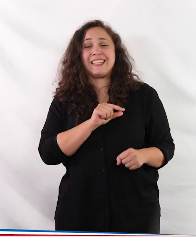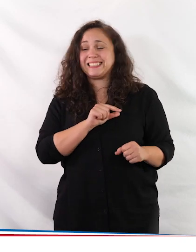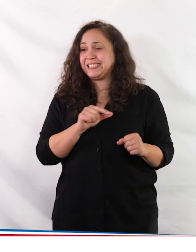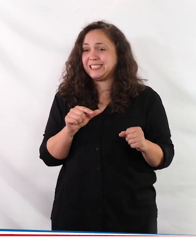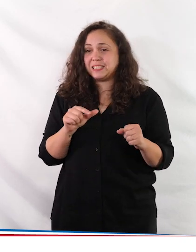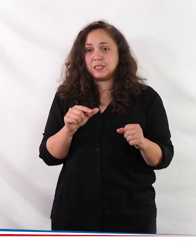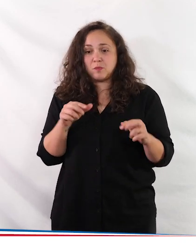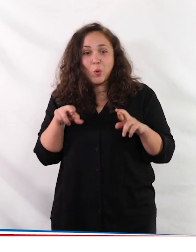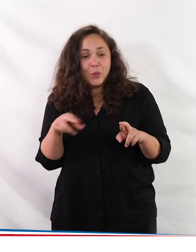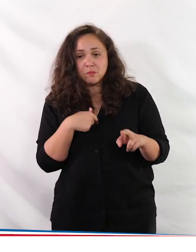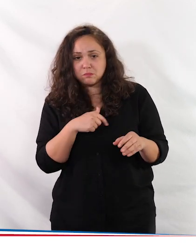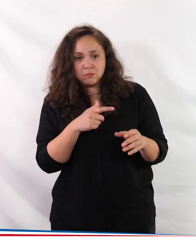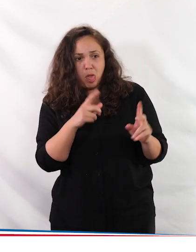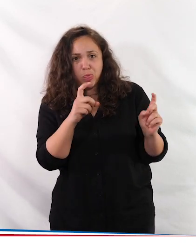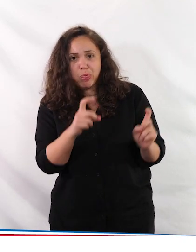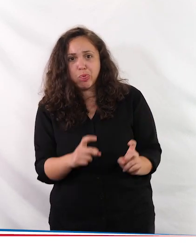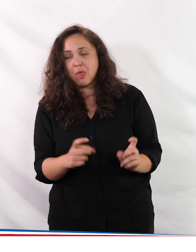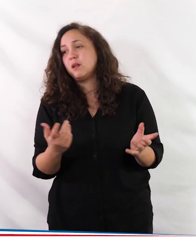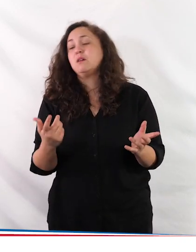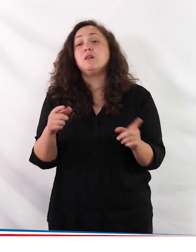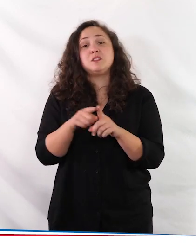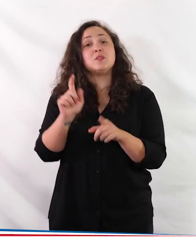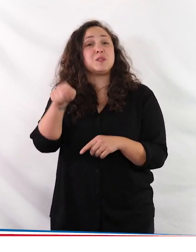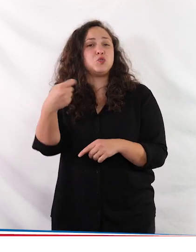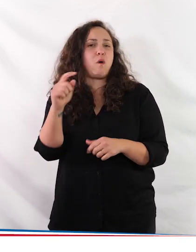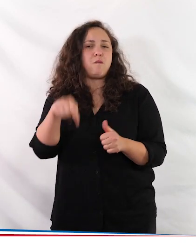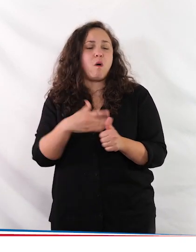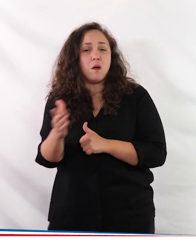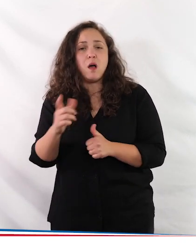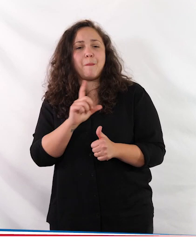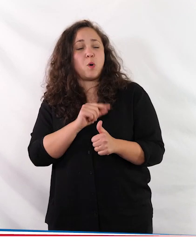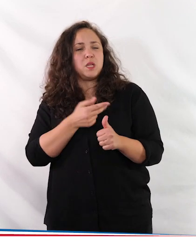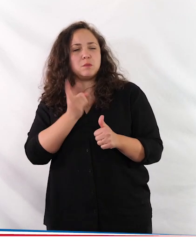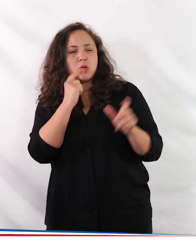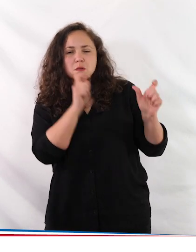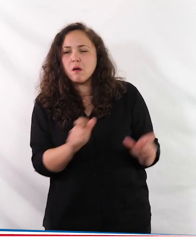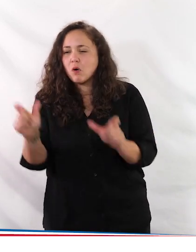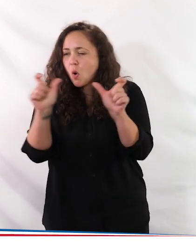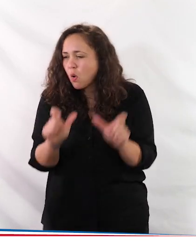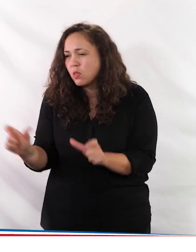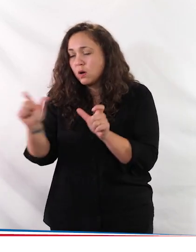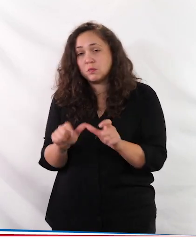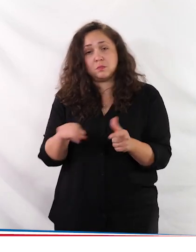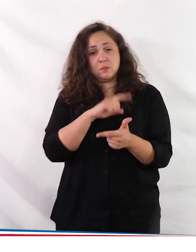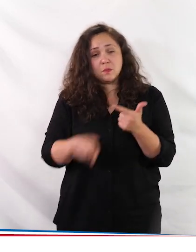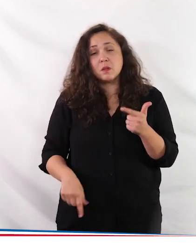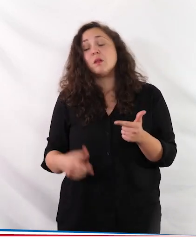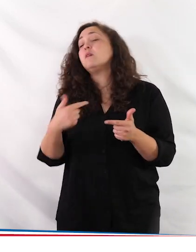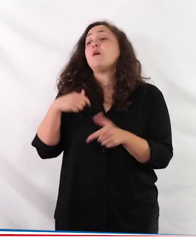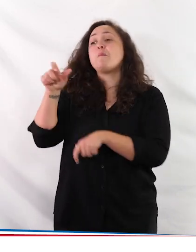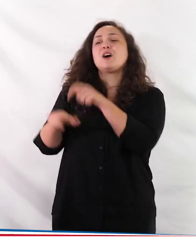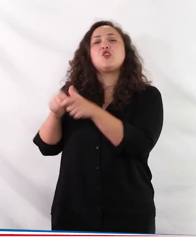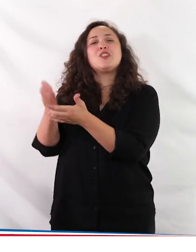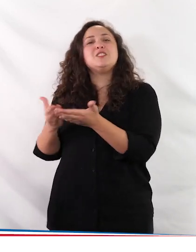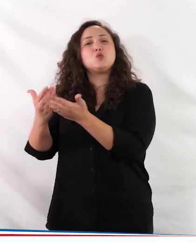Donc ça passe bien sûr par du contrôle et de la police, ça passe par des aménagements qui soient des aménagements qui permettent aux